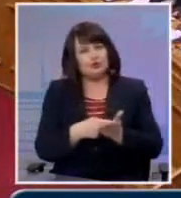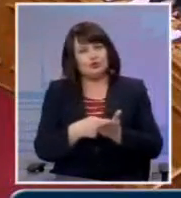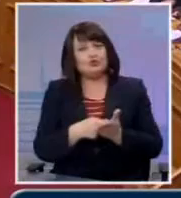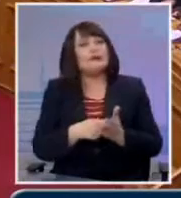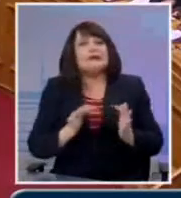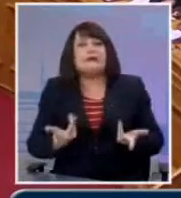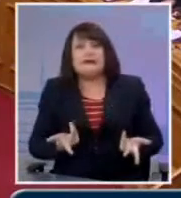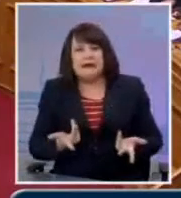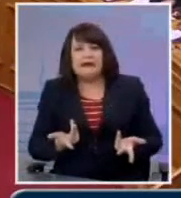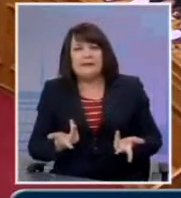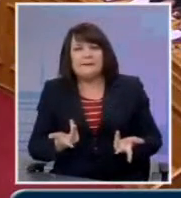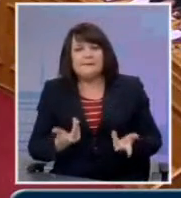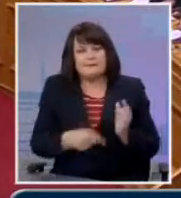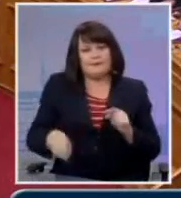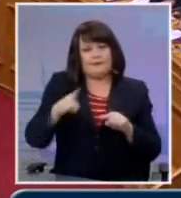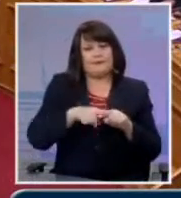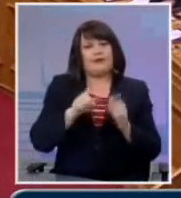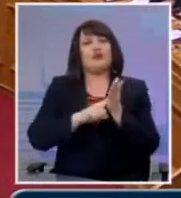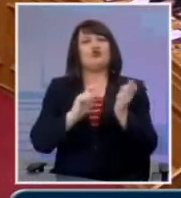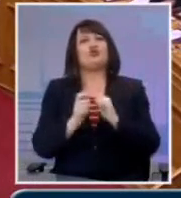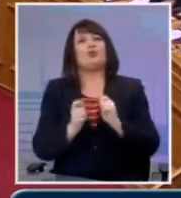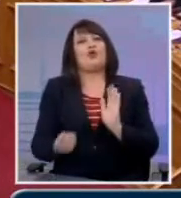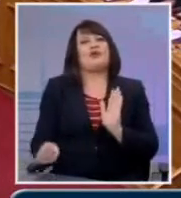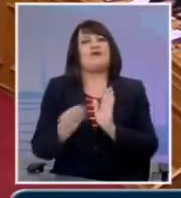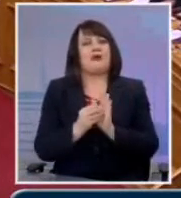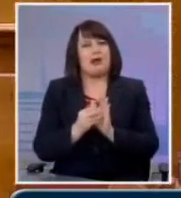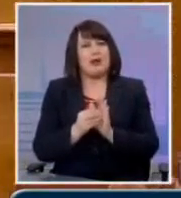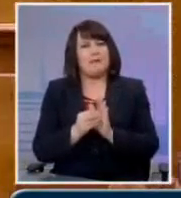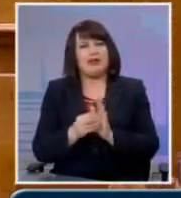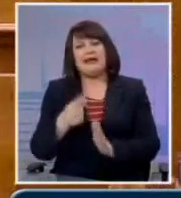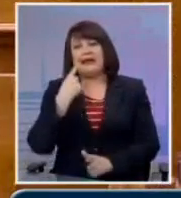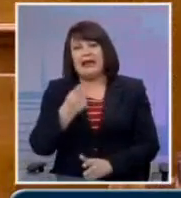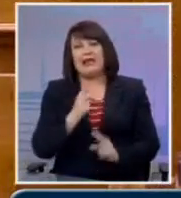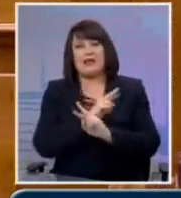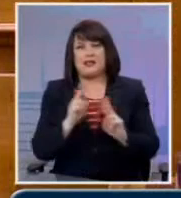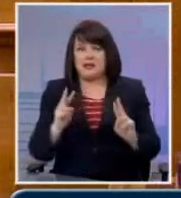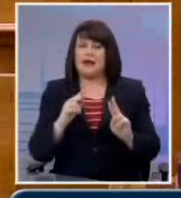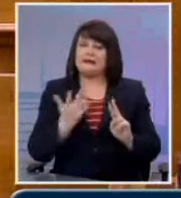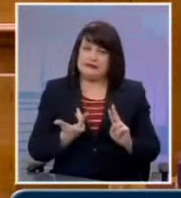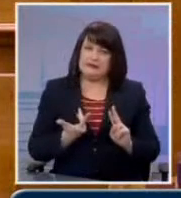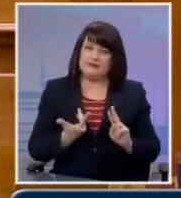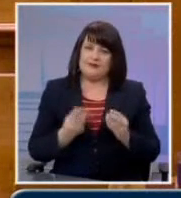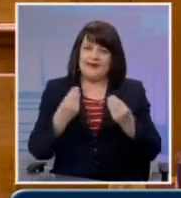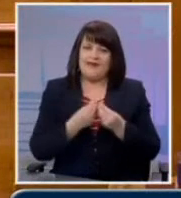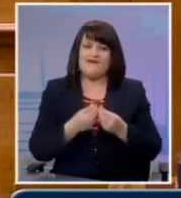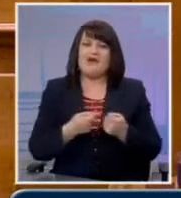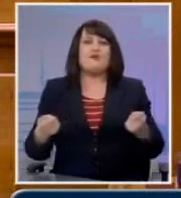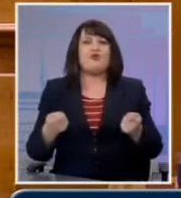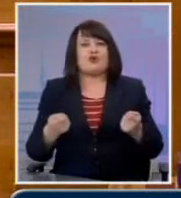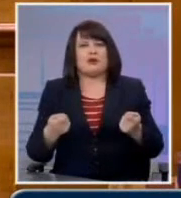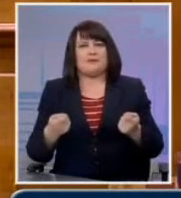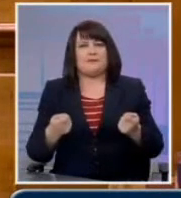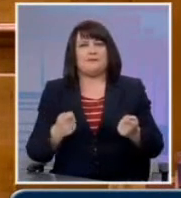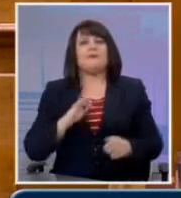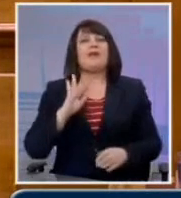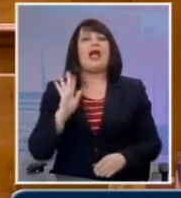θέση, προσθέθηκε η τροπολογία, η οποία προβλέπει ξεκάθαρα την εφαρμογή σε περίπτωση που